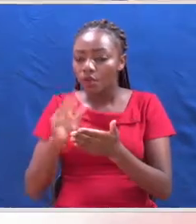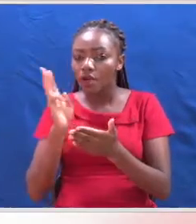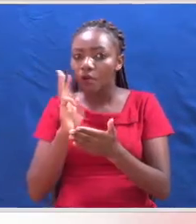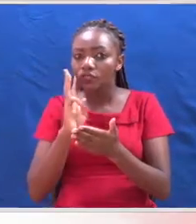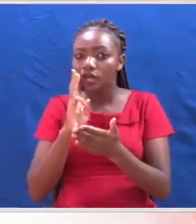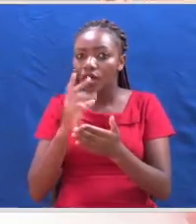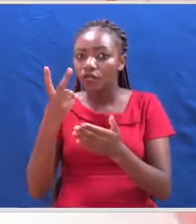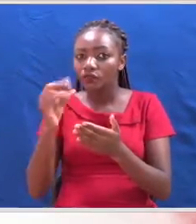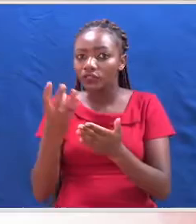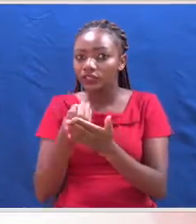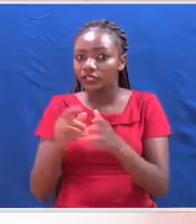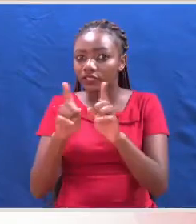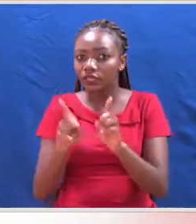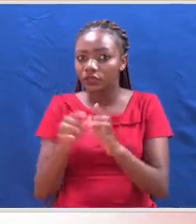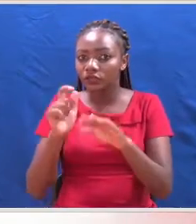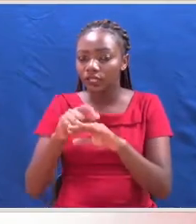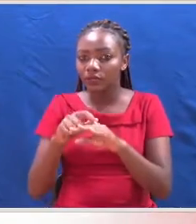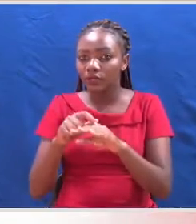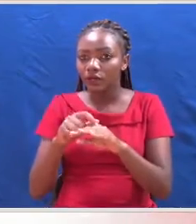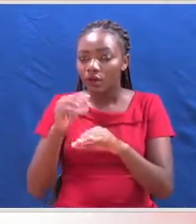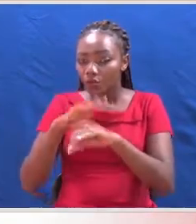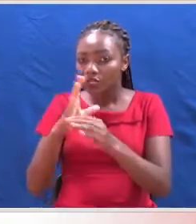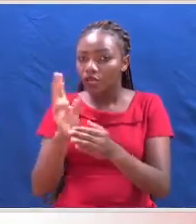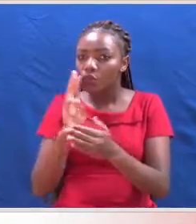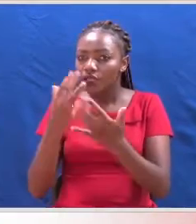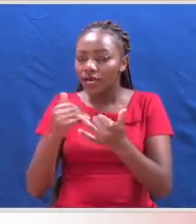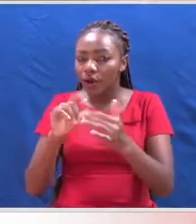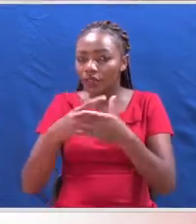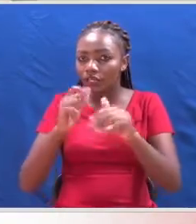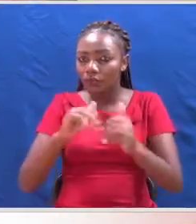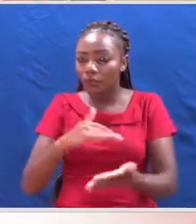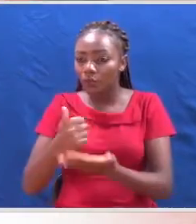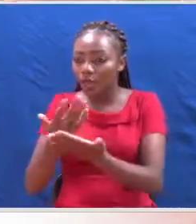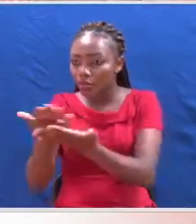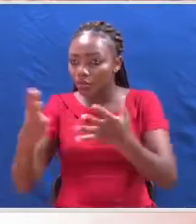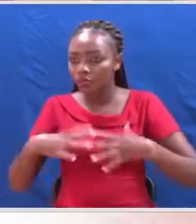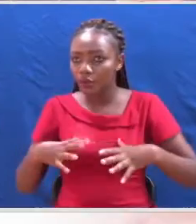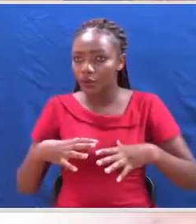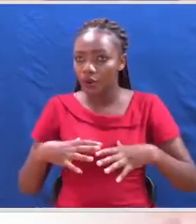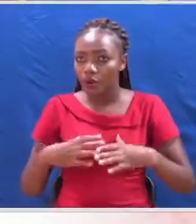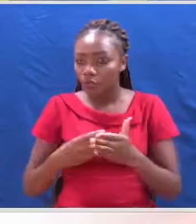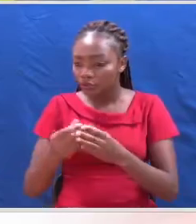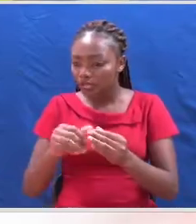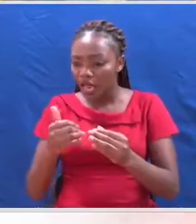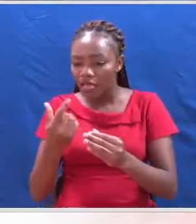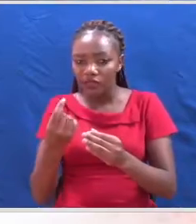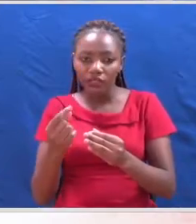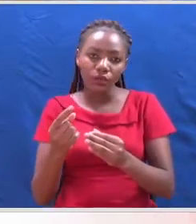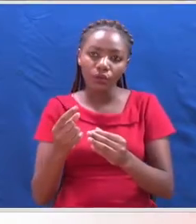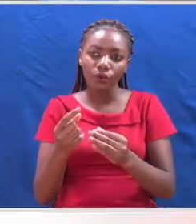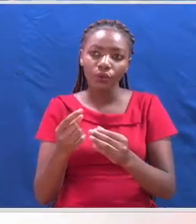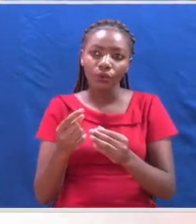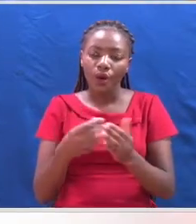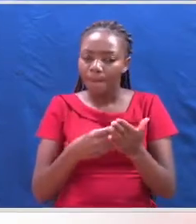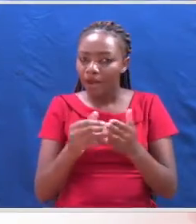20. Kwa hivyo kuwaletea maji leo hii itaweza kuwasaidia angalau waweze kujimudu na waweze kusave kidogo. Si lazima waweze kwenda